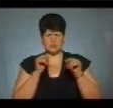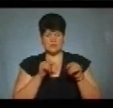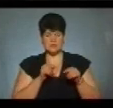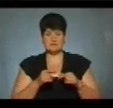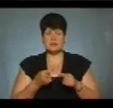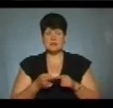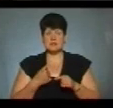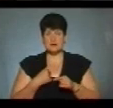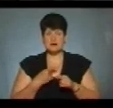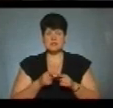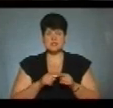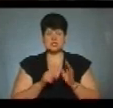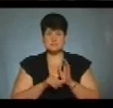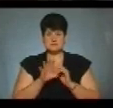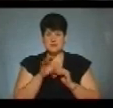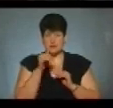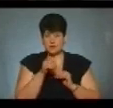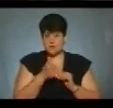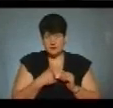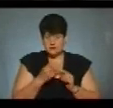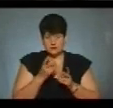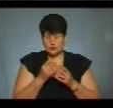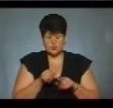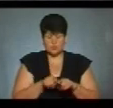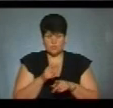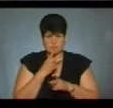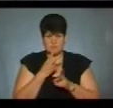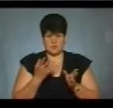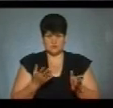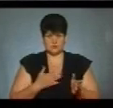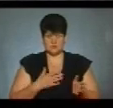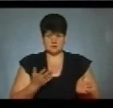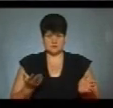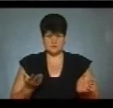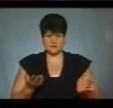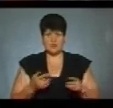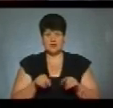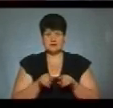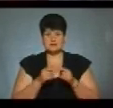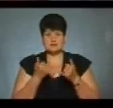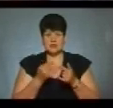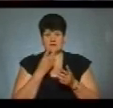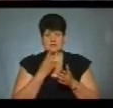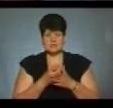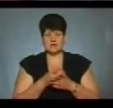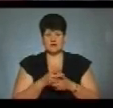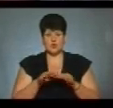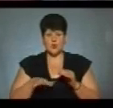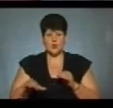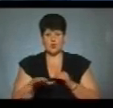ще 65 років, я ще такого не бачив тут у нас. А так зараз виглядає город Василя